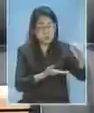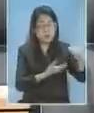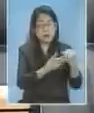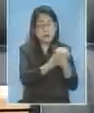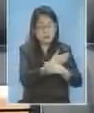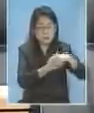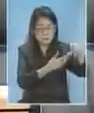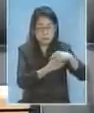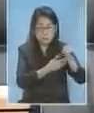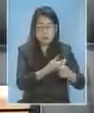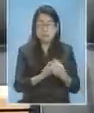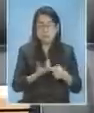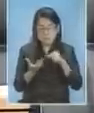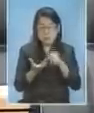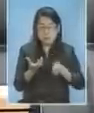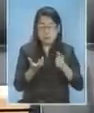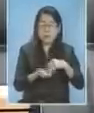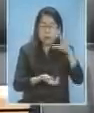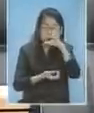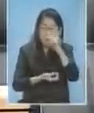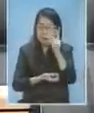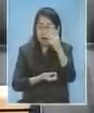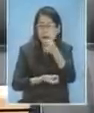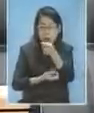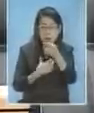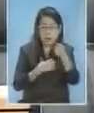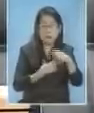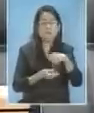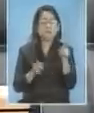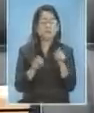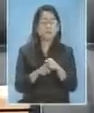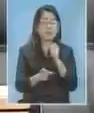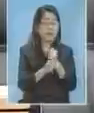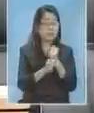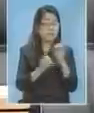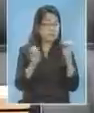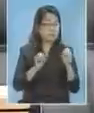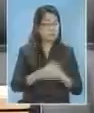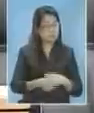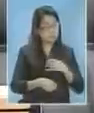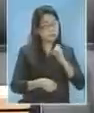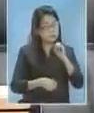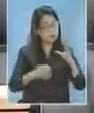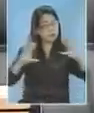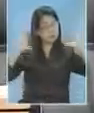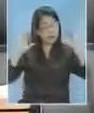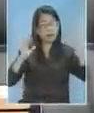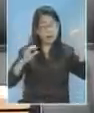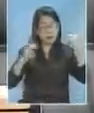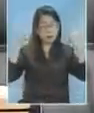ที่จะรักษาอัตราการเติบโตทางการส่งออกซึ่งในรัฐบาลที่ผ่านมาต้องเรียนท่านประธานว่า